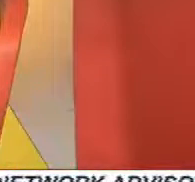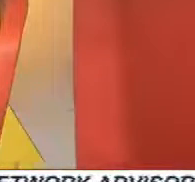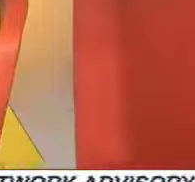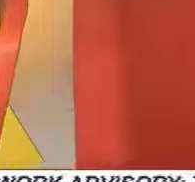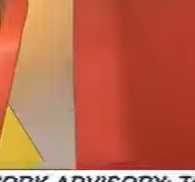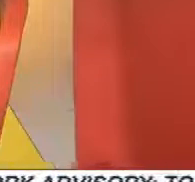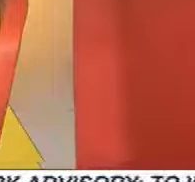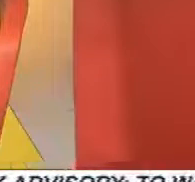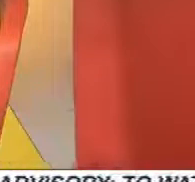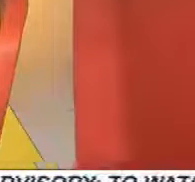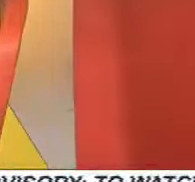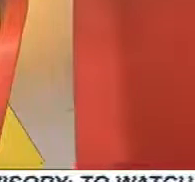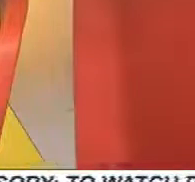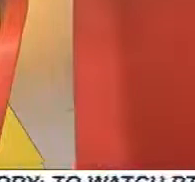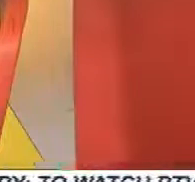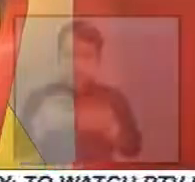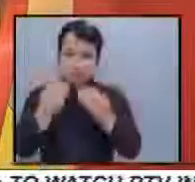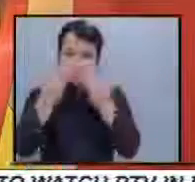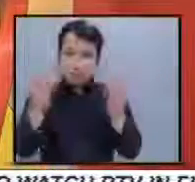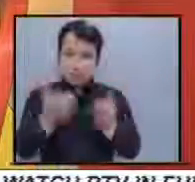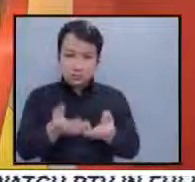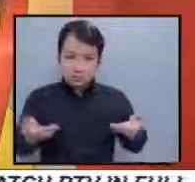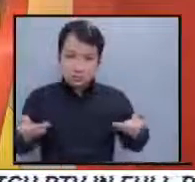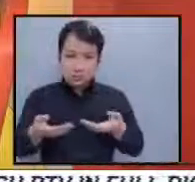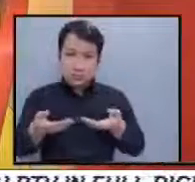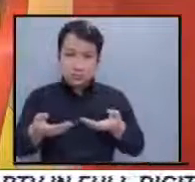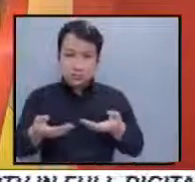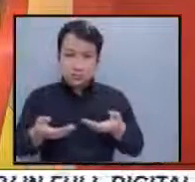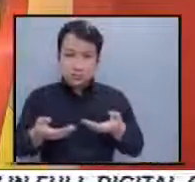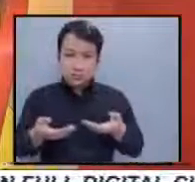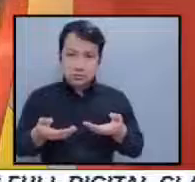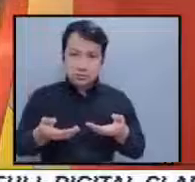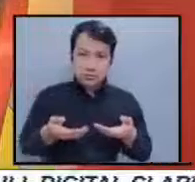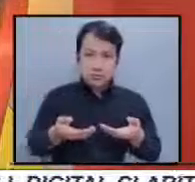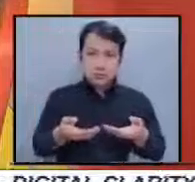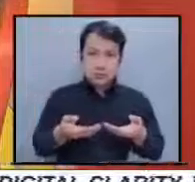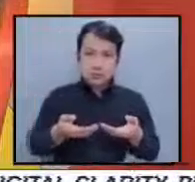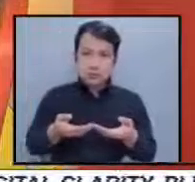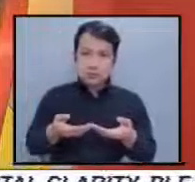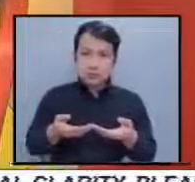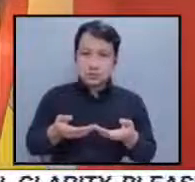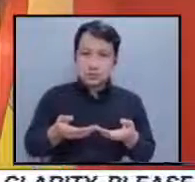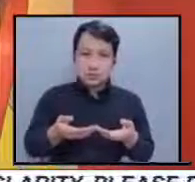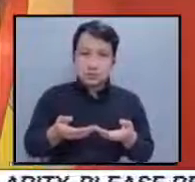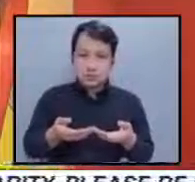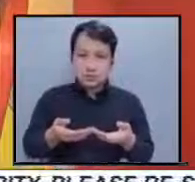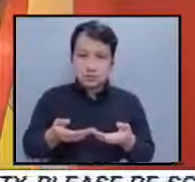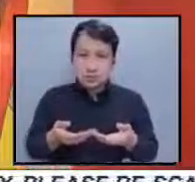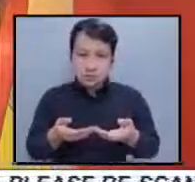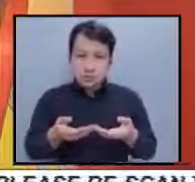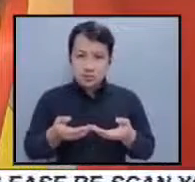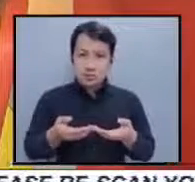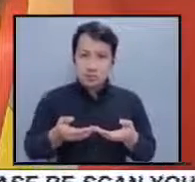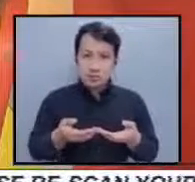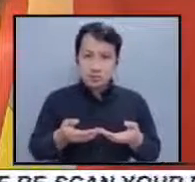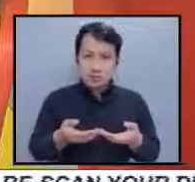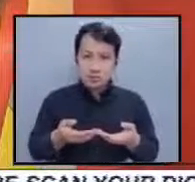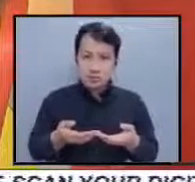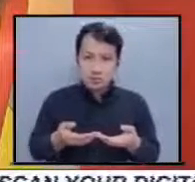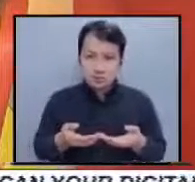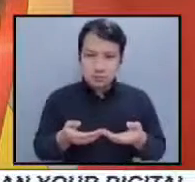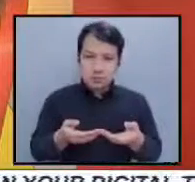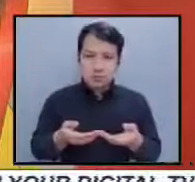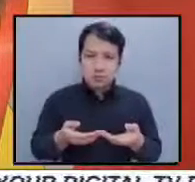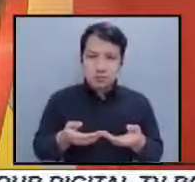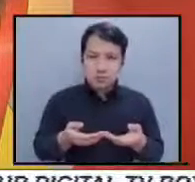Muntik na namang magkabanggaan ang barko ng Philippine Coast Guard at Chinese Coast Guard sa Bajo de Masinloc sa Zambales. Ayon sa PCG, ito na